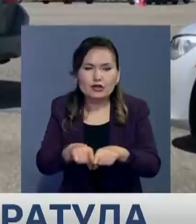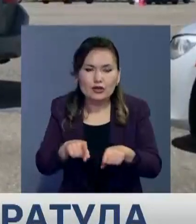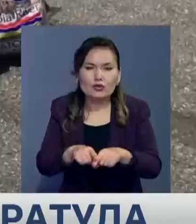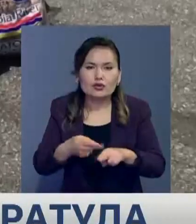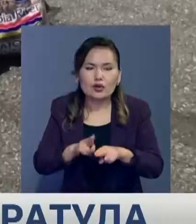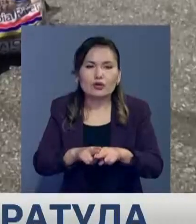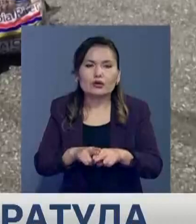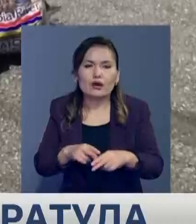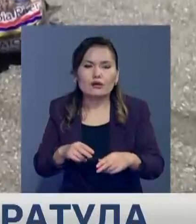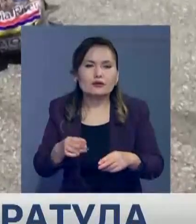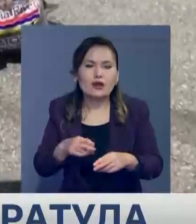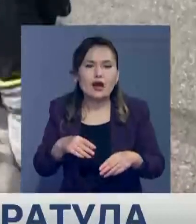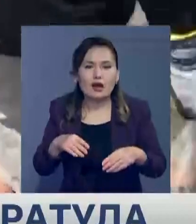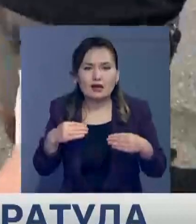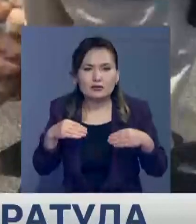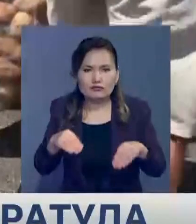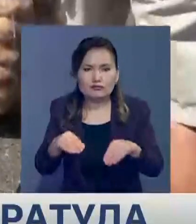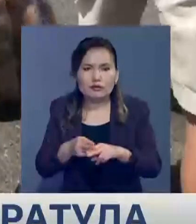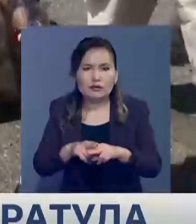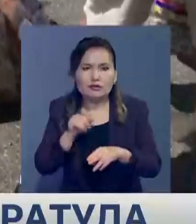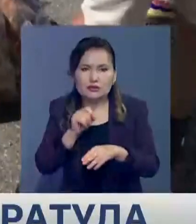өнімдерге де сұраныс болмауы мүмкін.